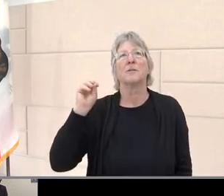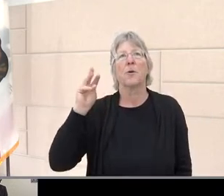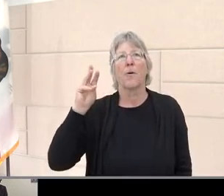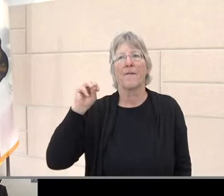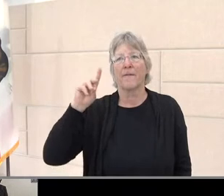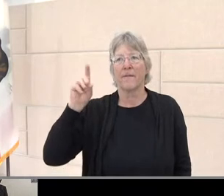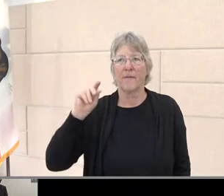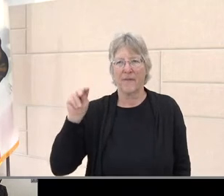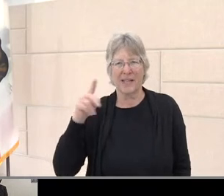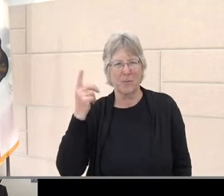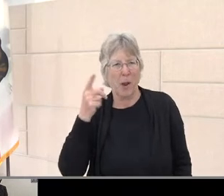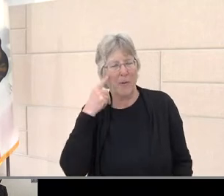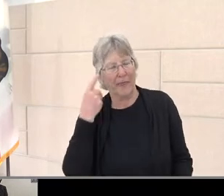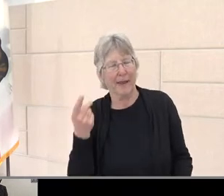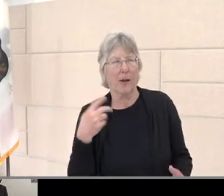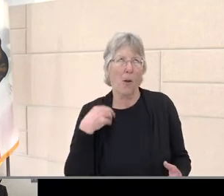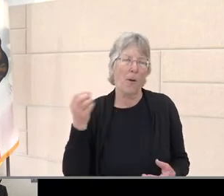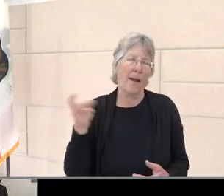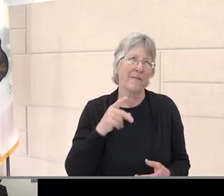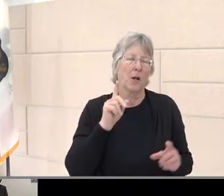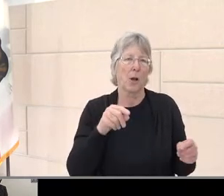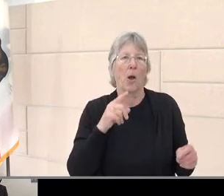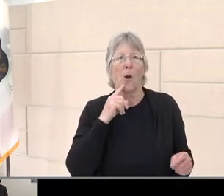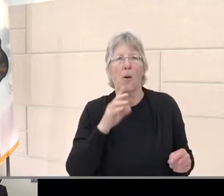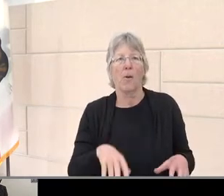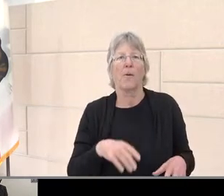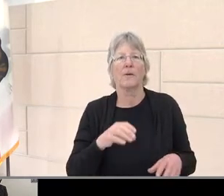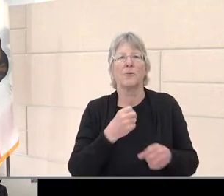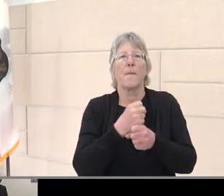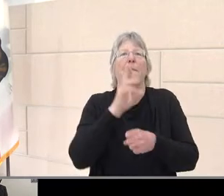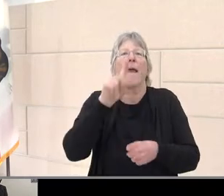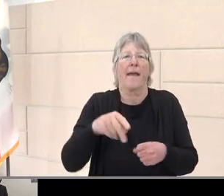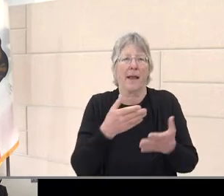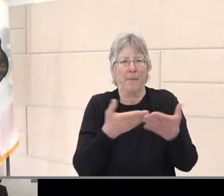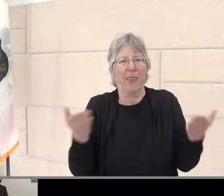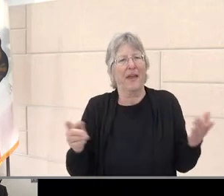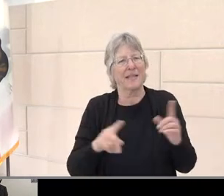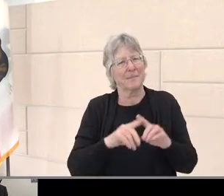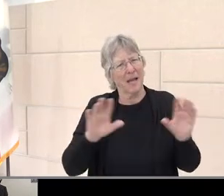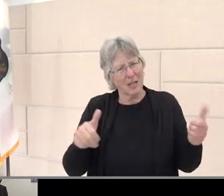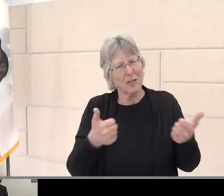ពេលចាននៅរដូវ summer គឺជារដូវដែលយើងធ្វើឲ្យសិស្សរៀនតាន់